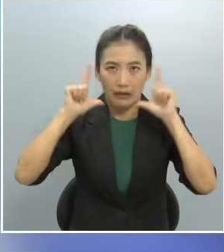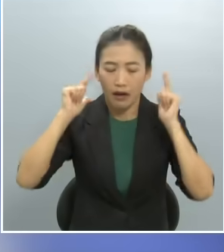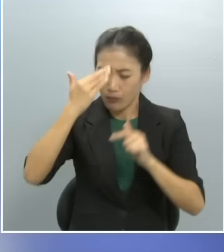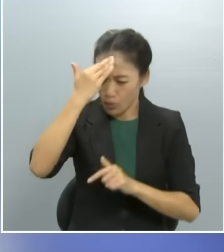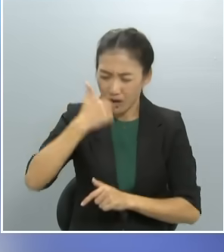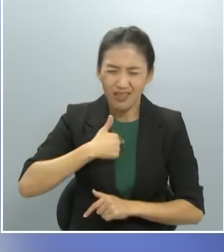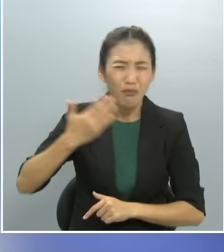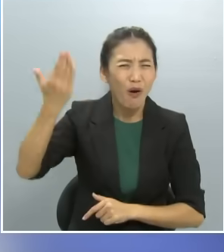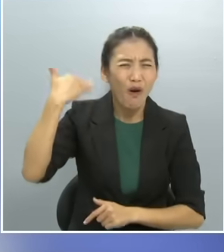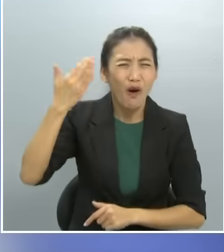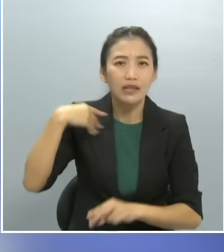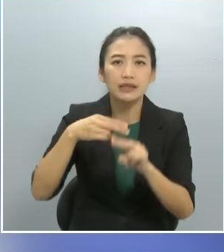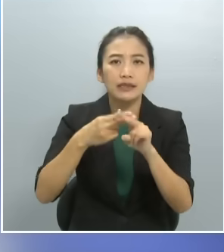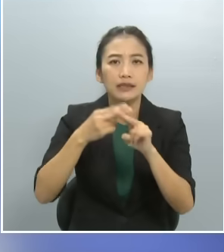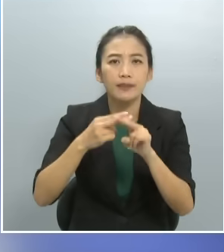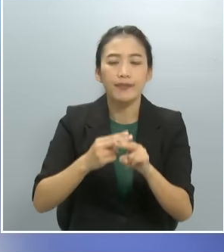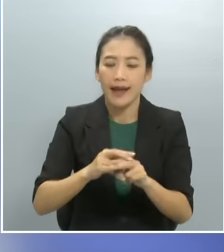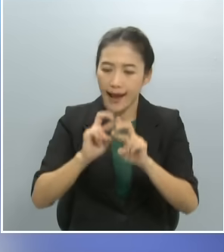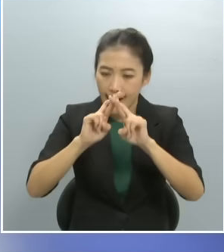สมัยไก่ทองนะฮะ